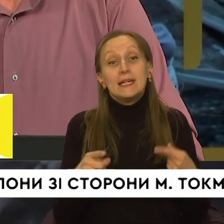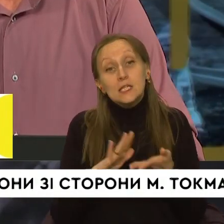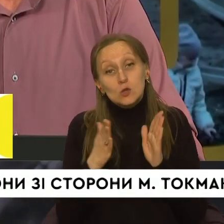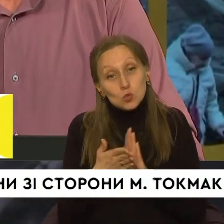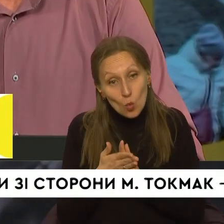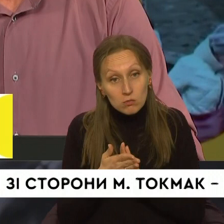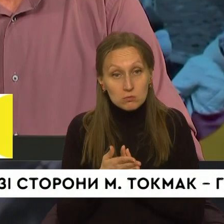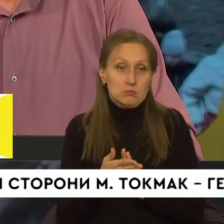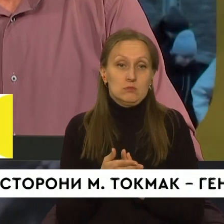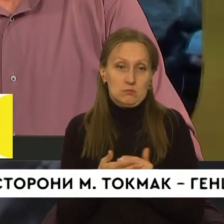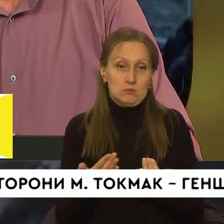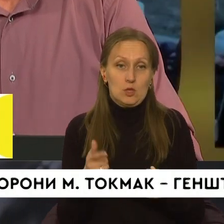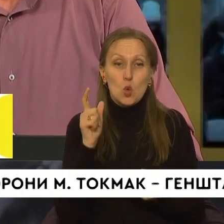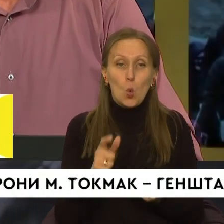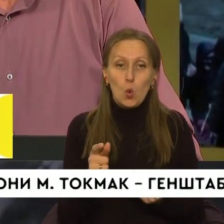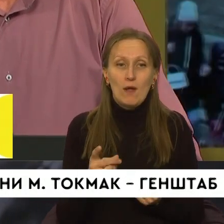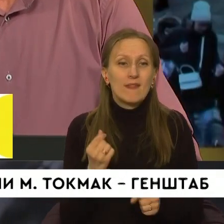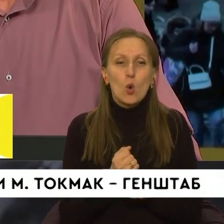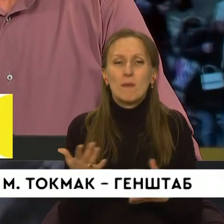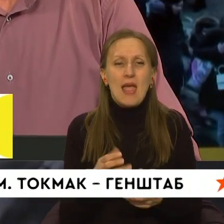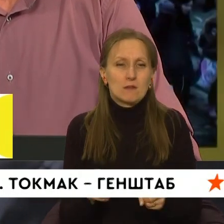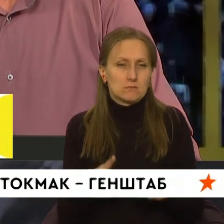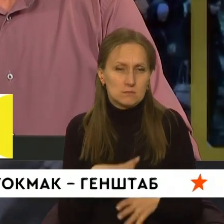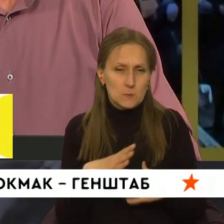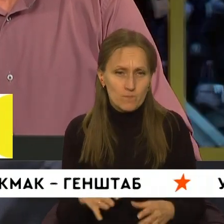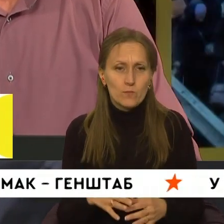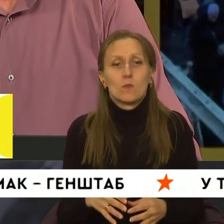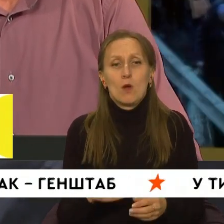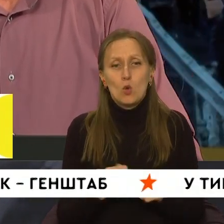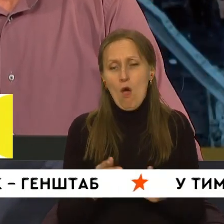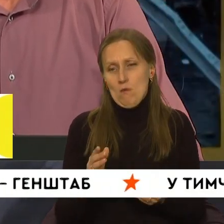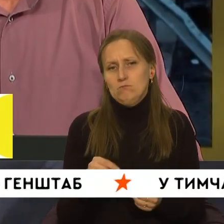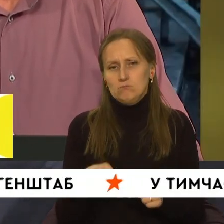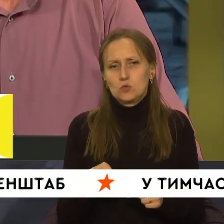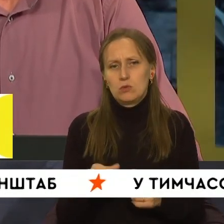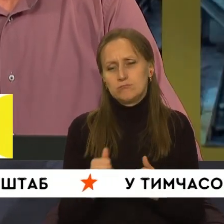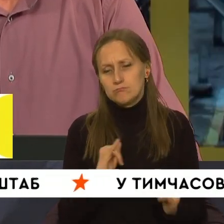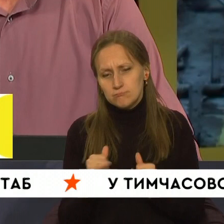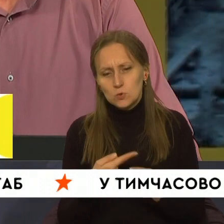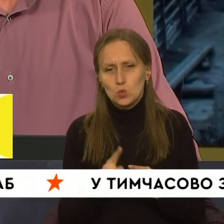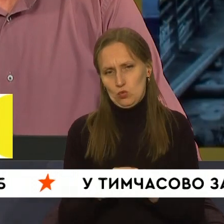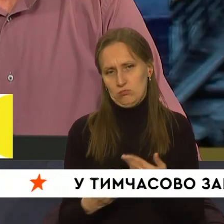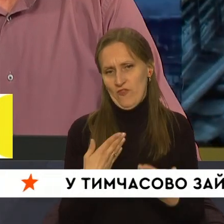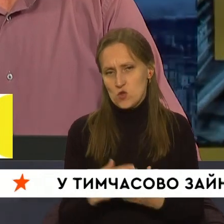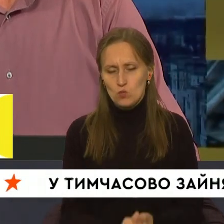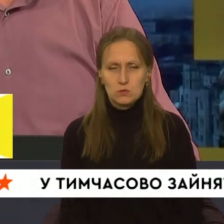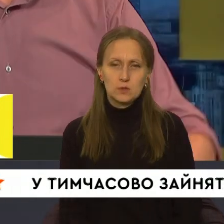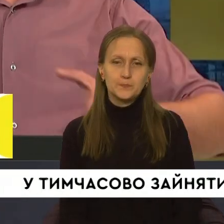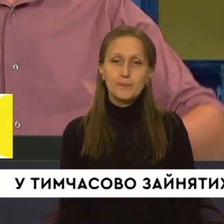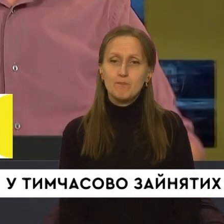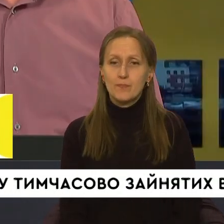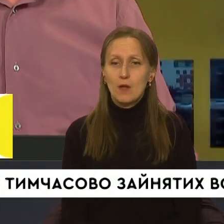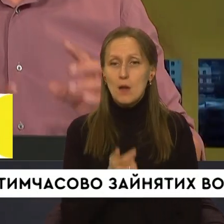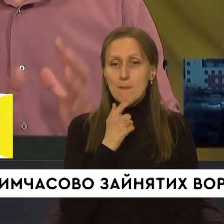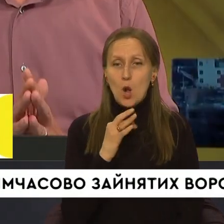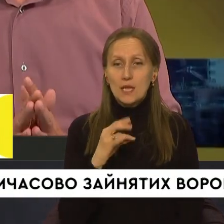ще раз наголошую, якщо людина не скоїла ніяких злочинів, то ми абсолютно толерантно маємо до цього відноситись.